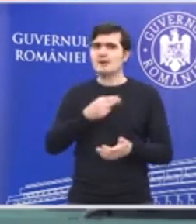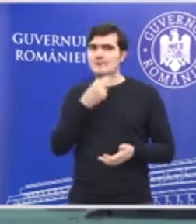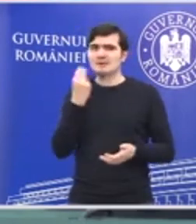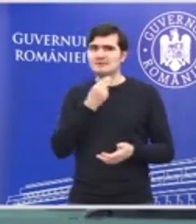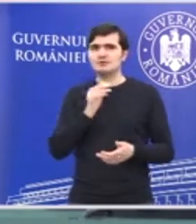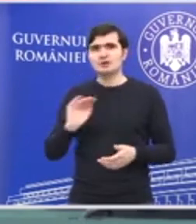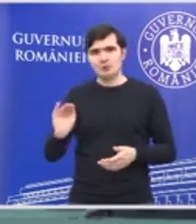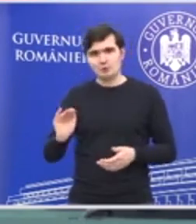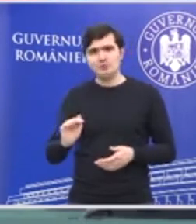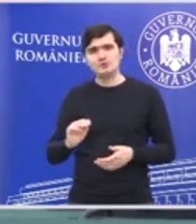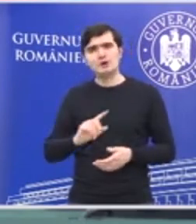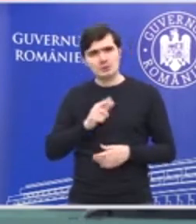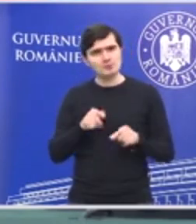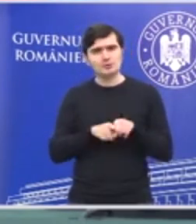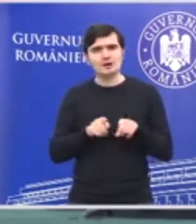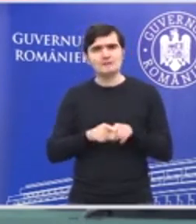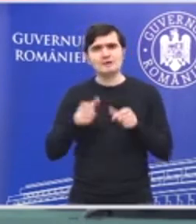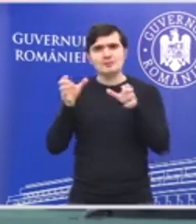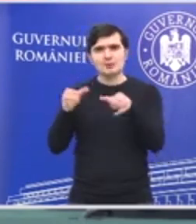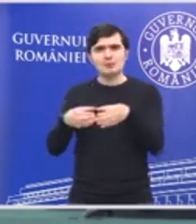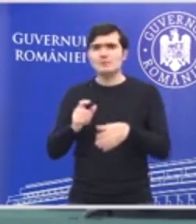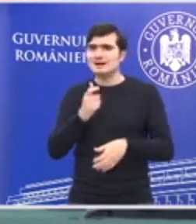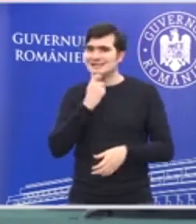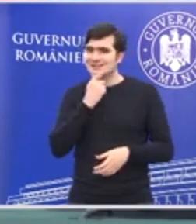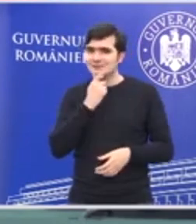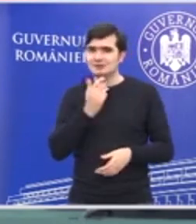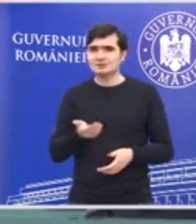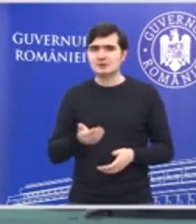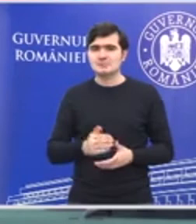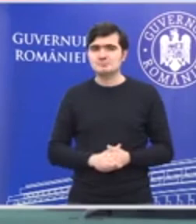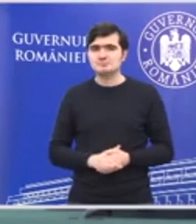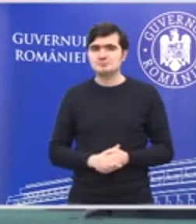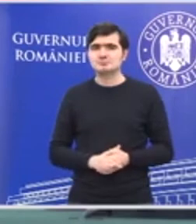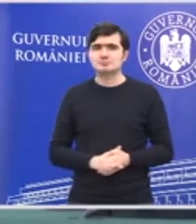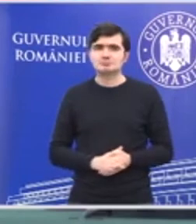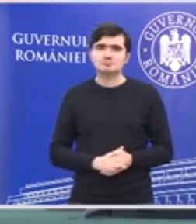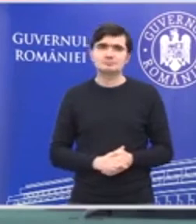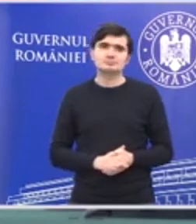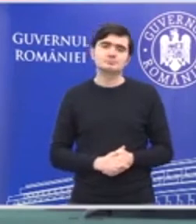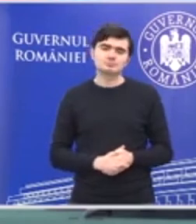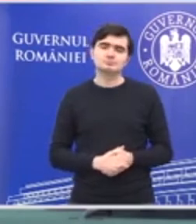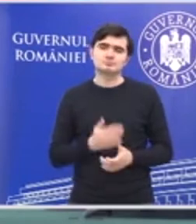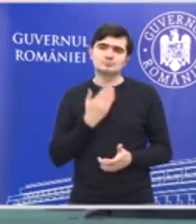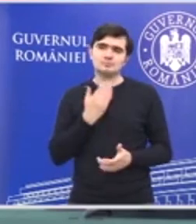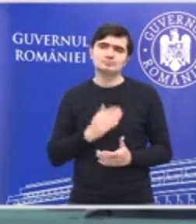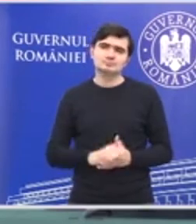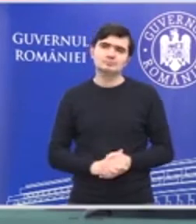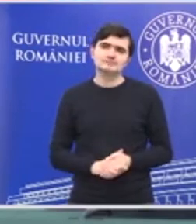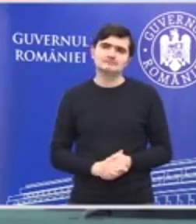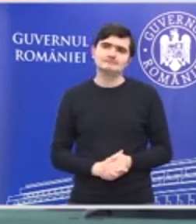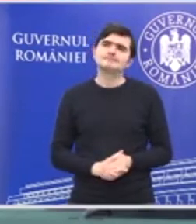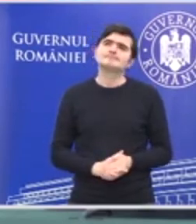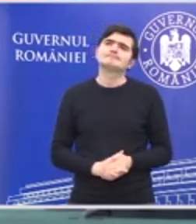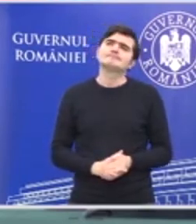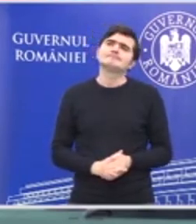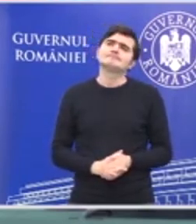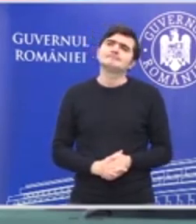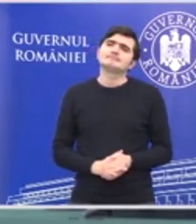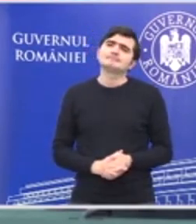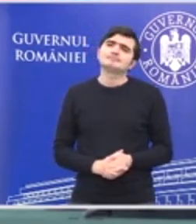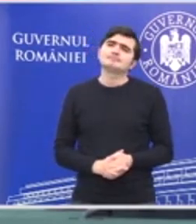sunt eligibili, desigur, pe grupă de vârstă și care n-au contraindicații. Mulțumesc! Cu plăcere!